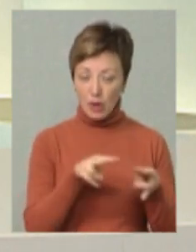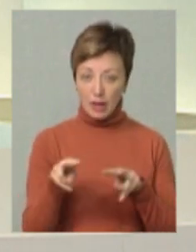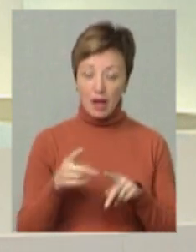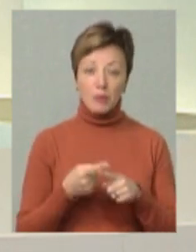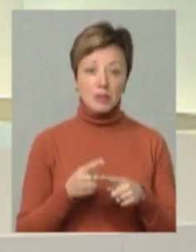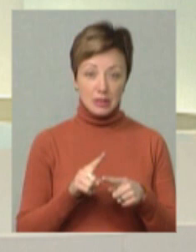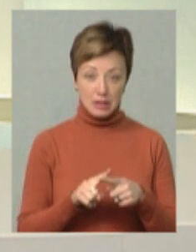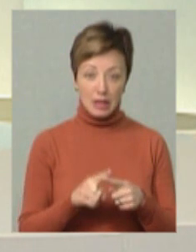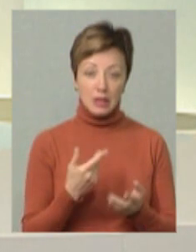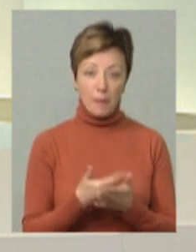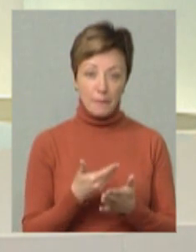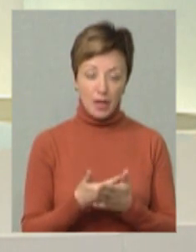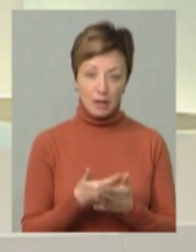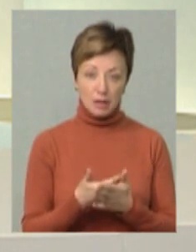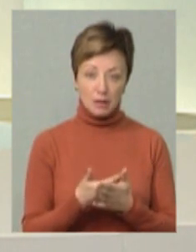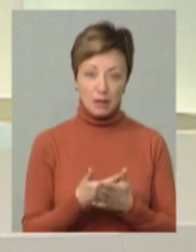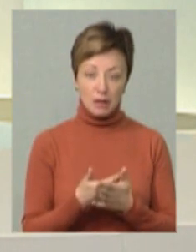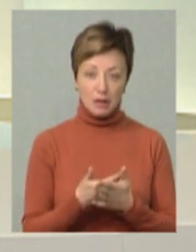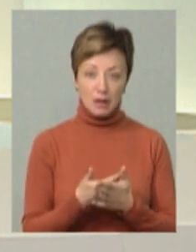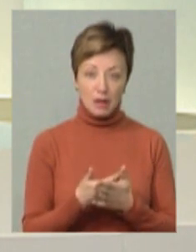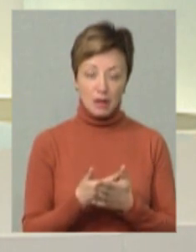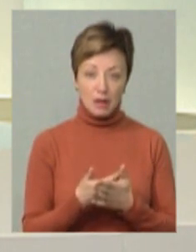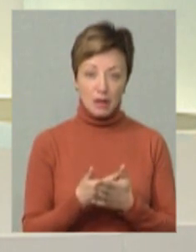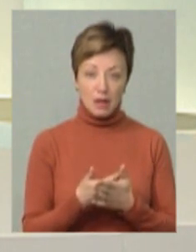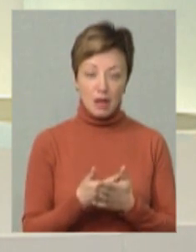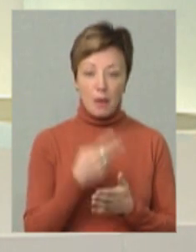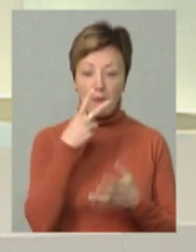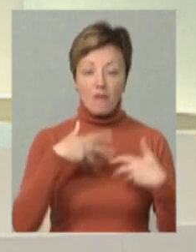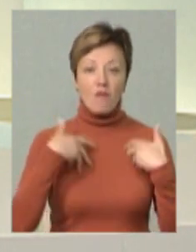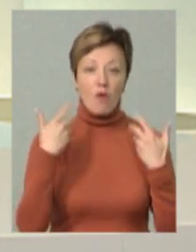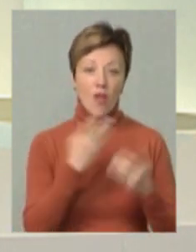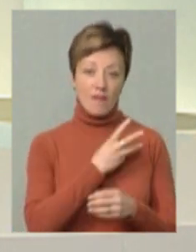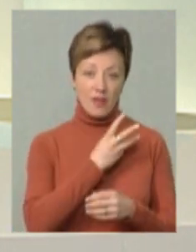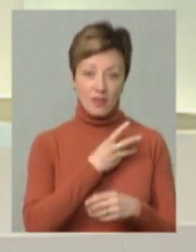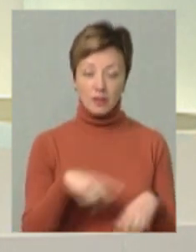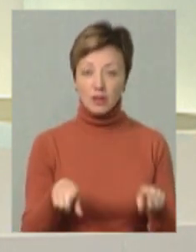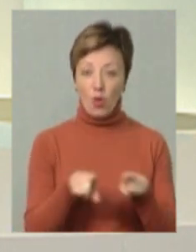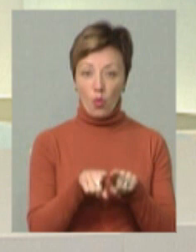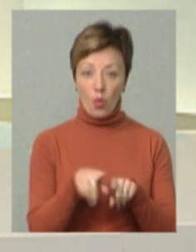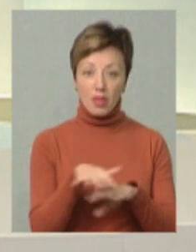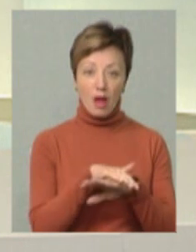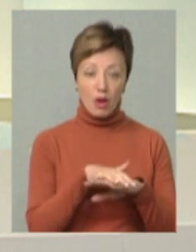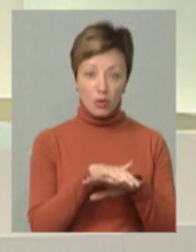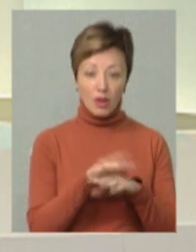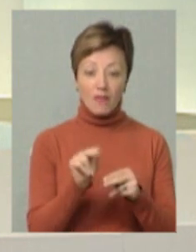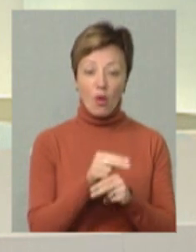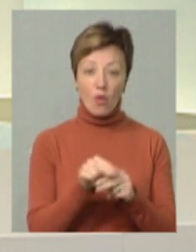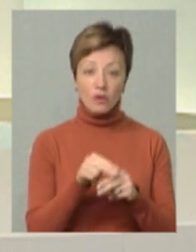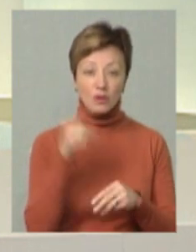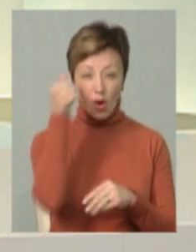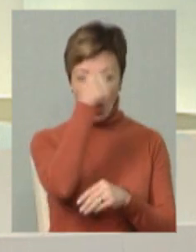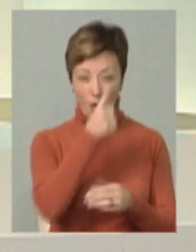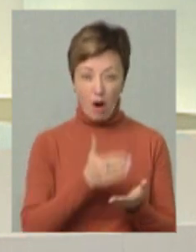це, наприклад, бачення і волевиявлення такого народу, воно виховувалося